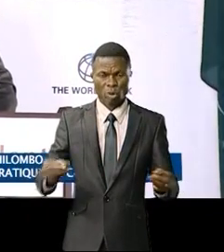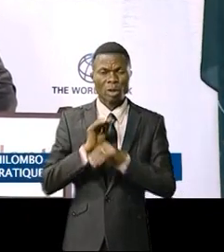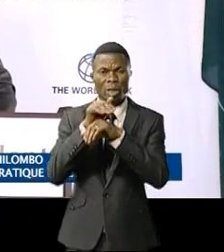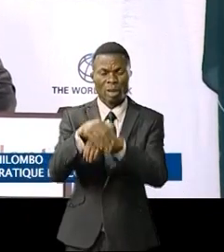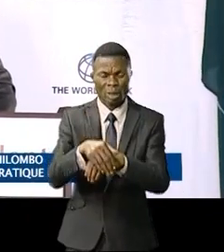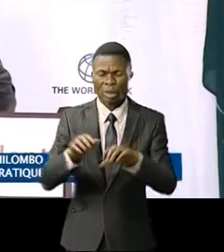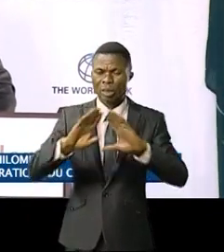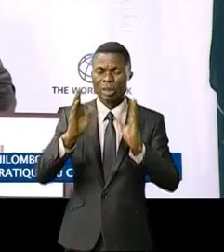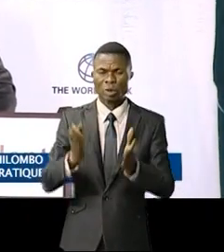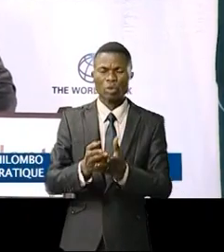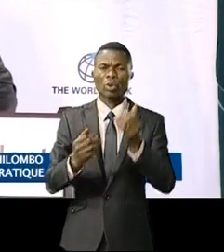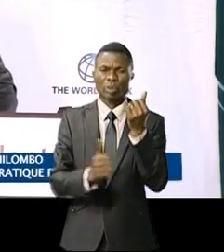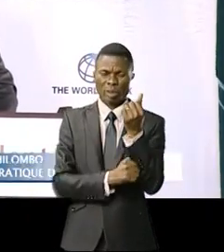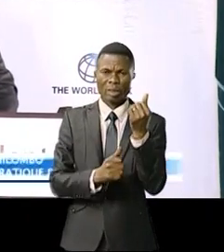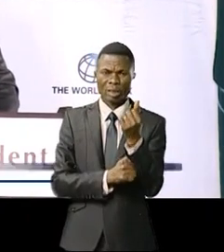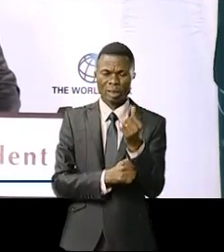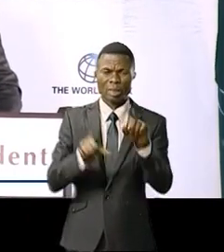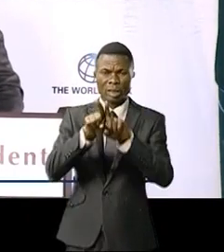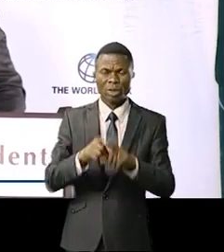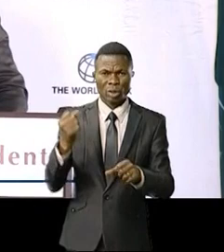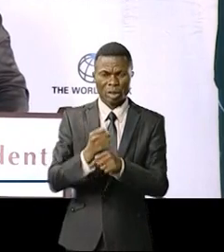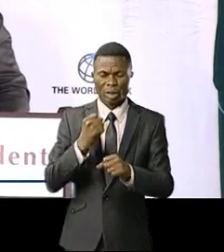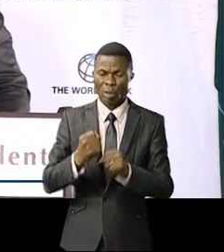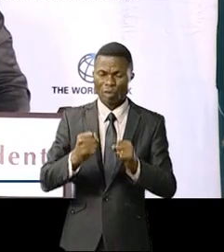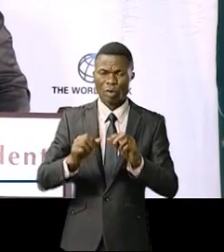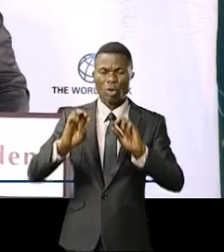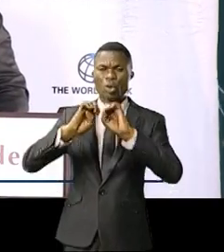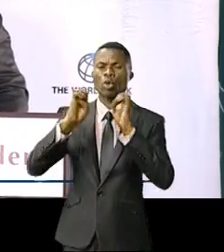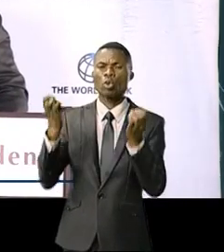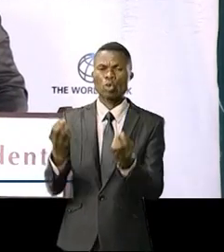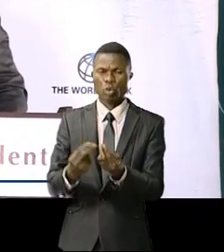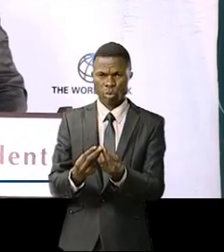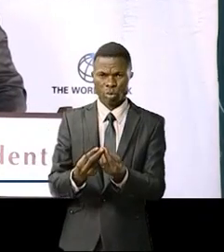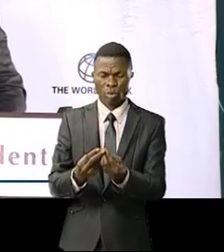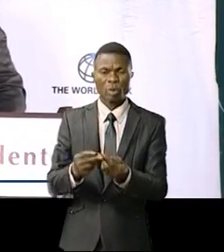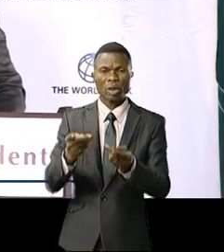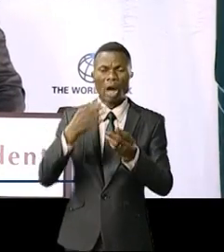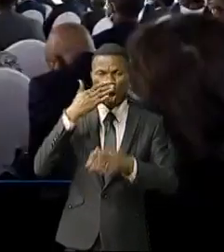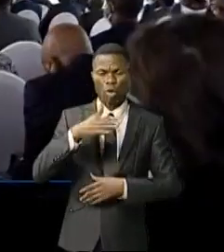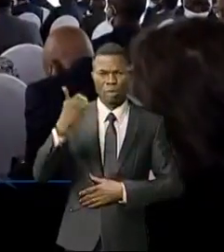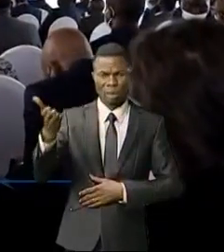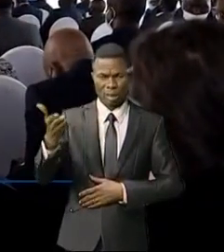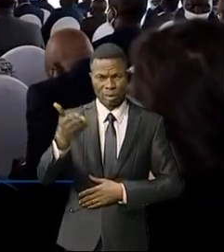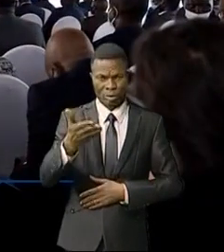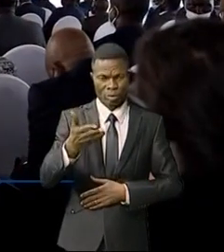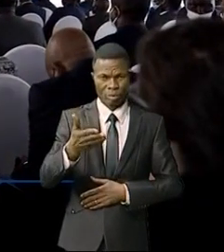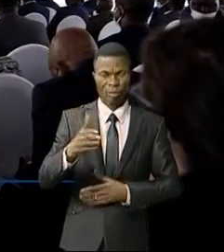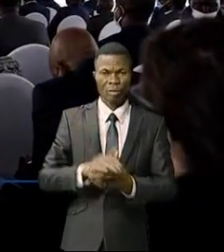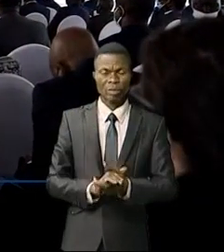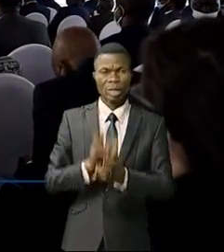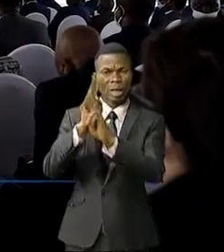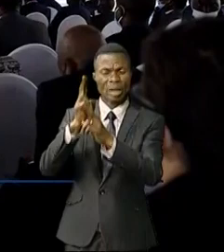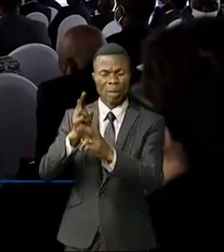l'engagement de tous et du travail acharné des équipes de terrain. Selon le dernier